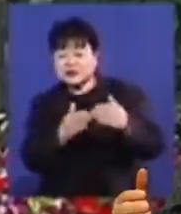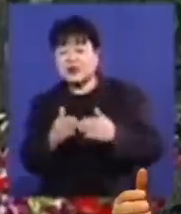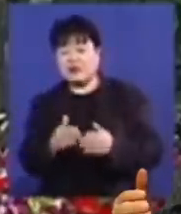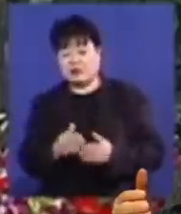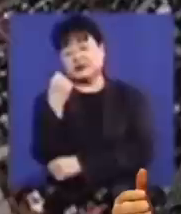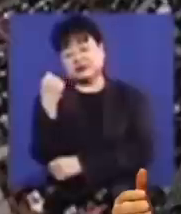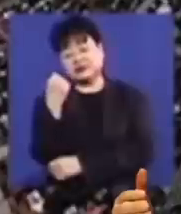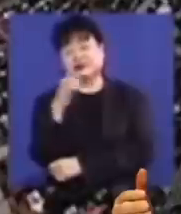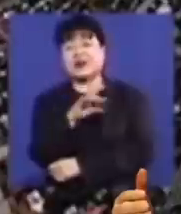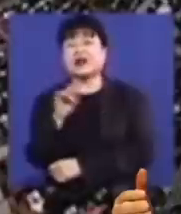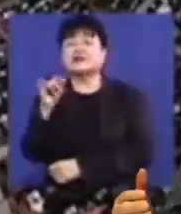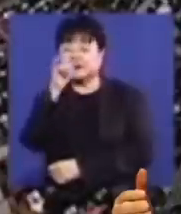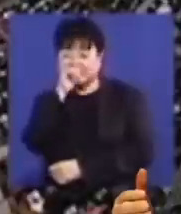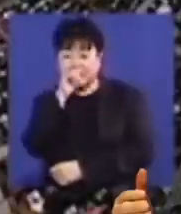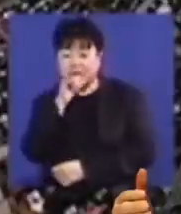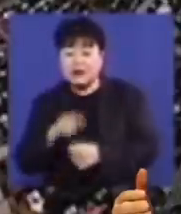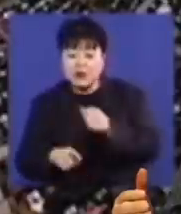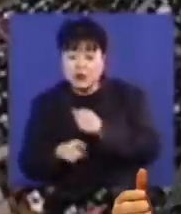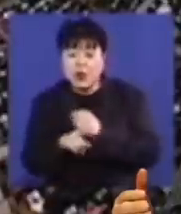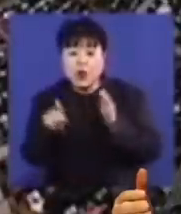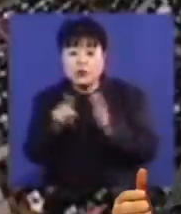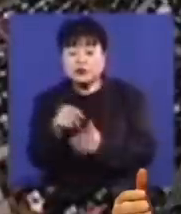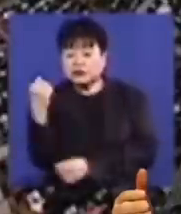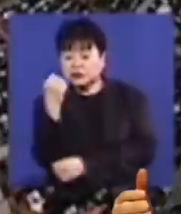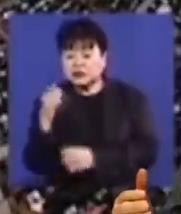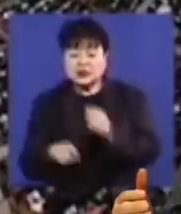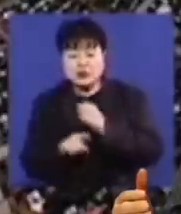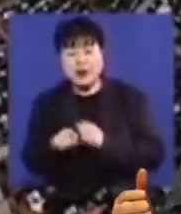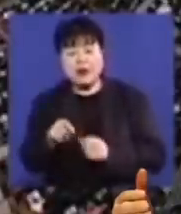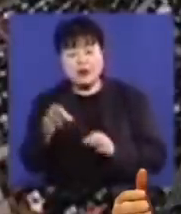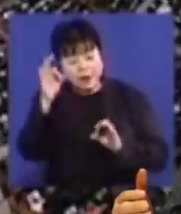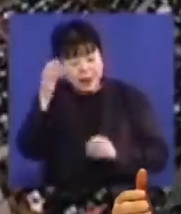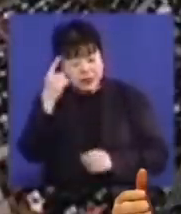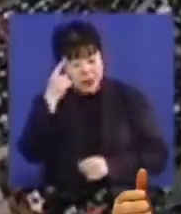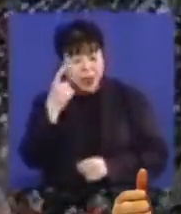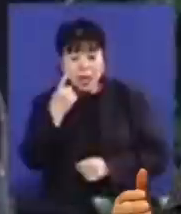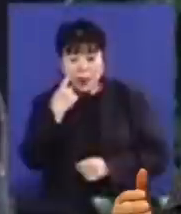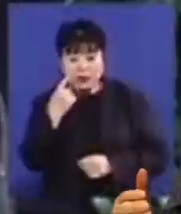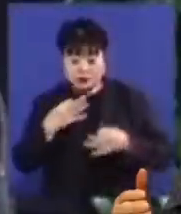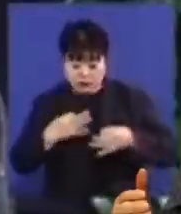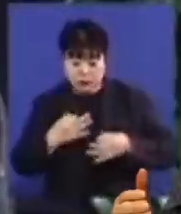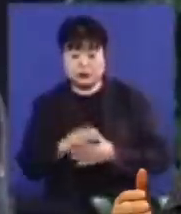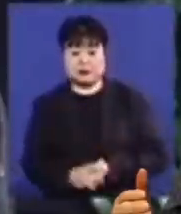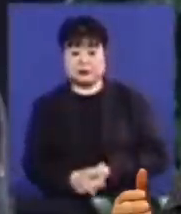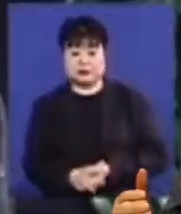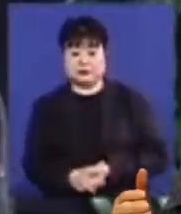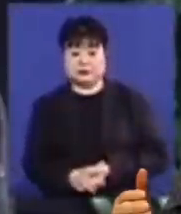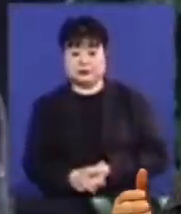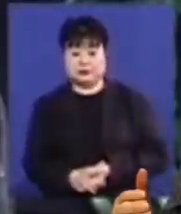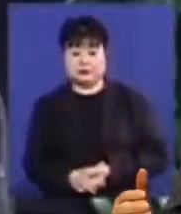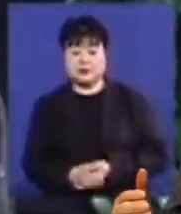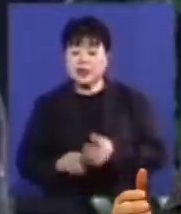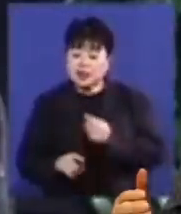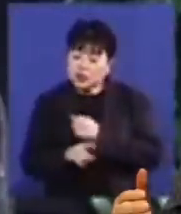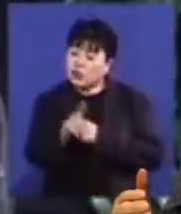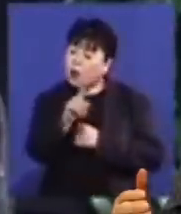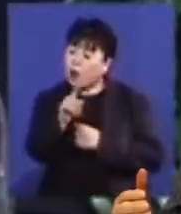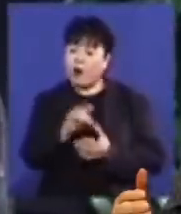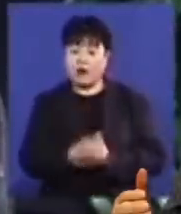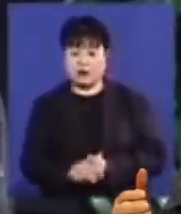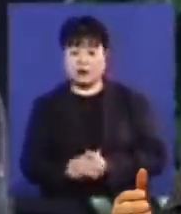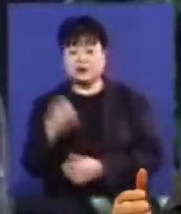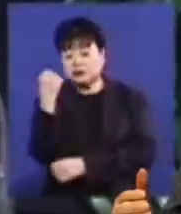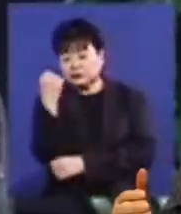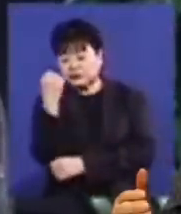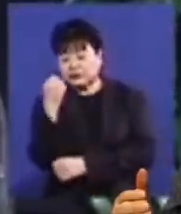것입니다. 왜 믿음이 흔들리는가 가만히 생각해 보았습니다. 그래서 그